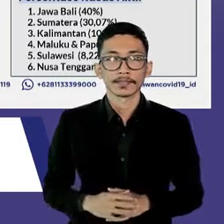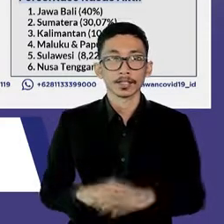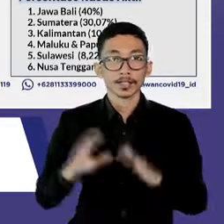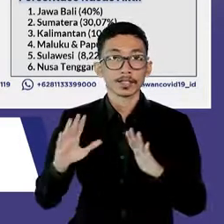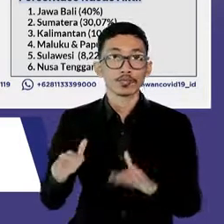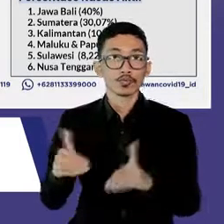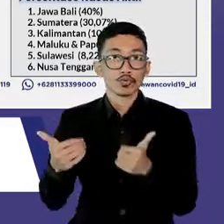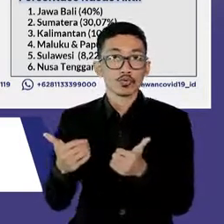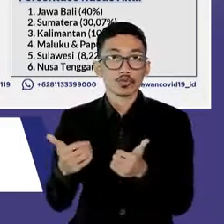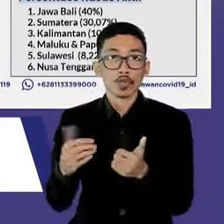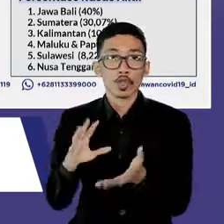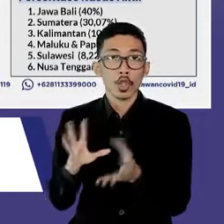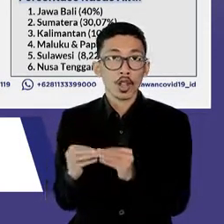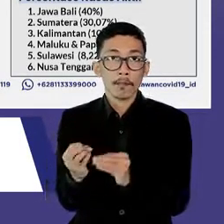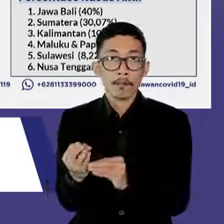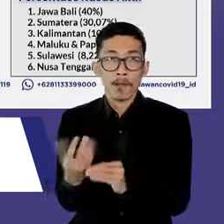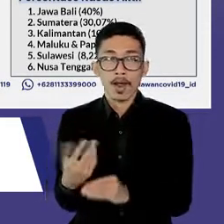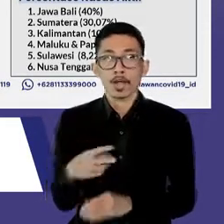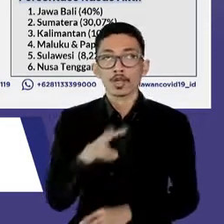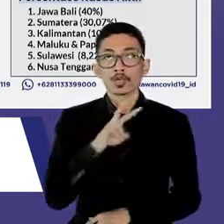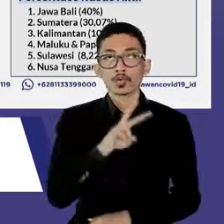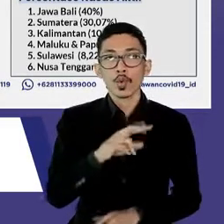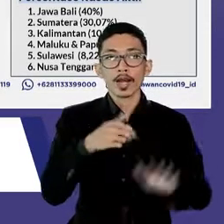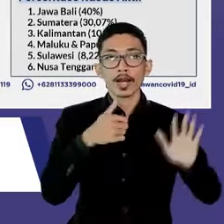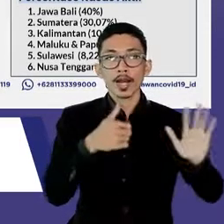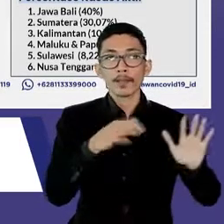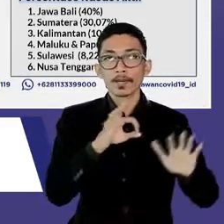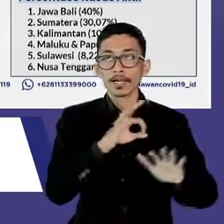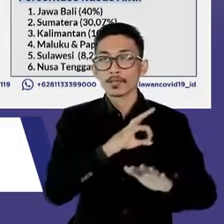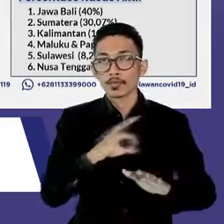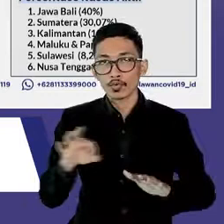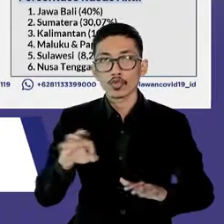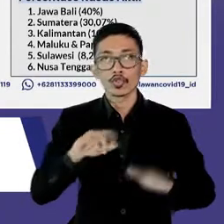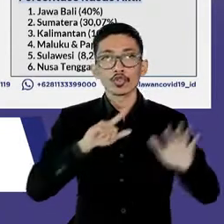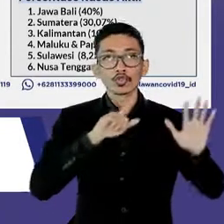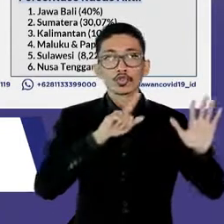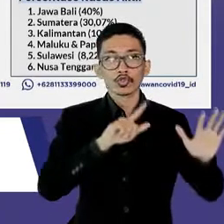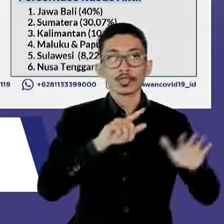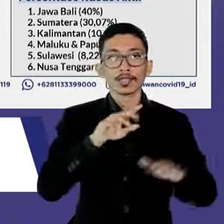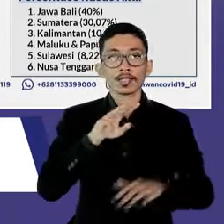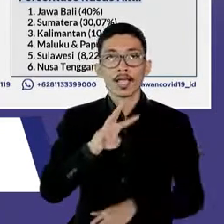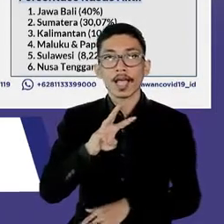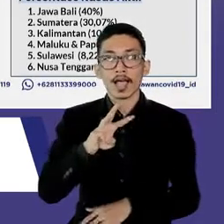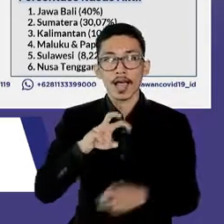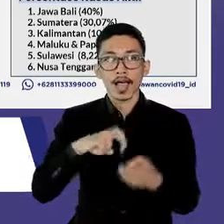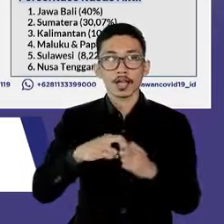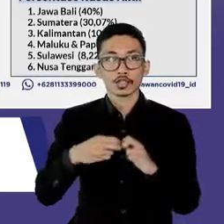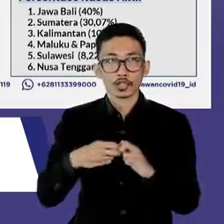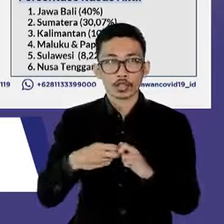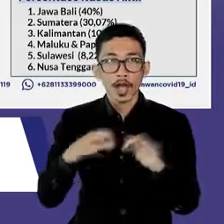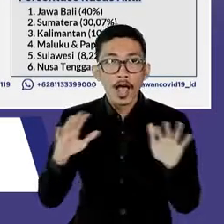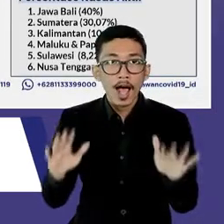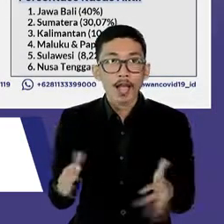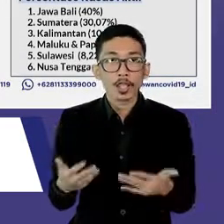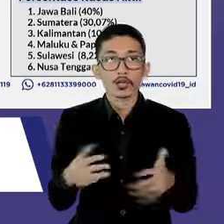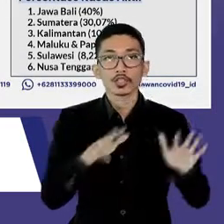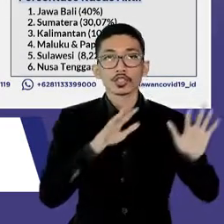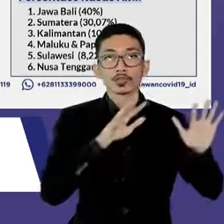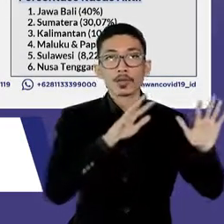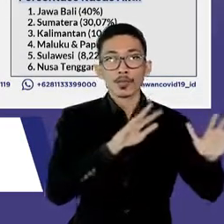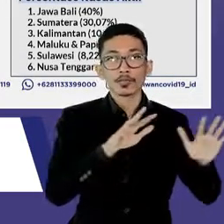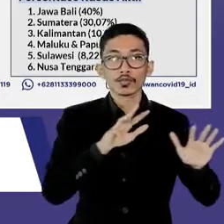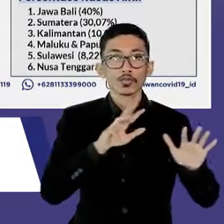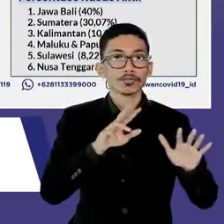kesembuhannya sebanyak 200 6743 kasus atau 91,7